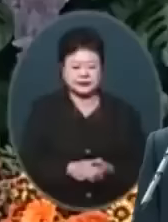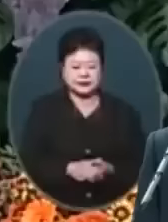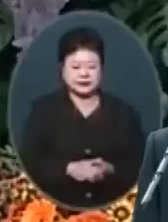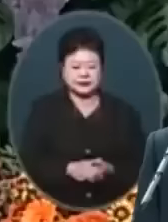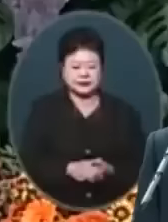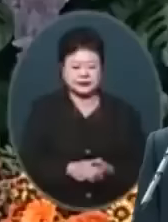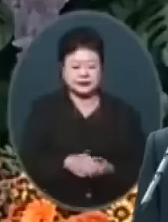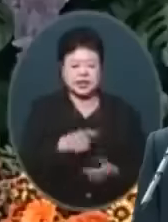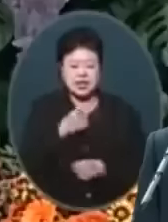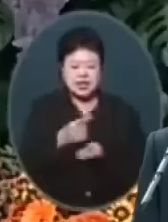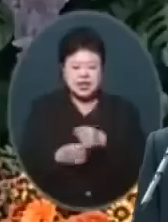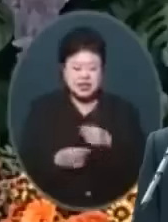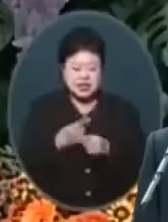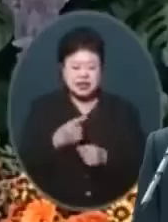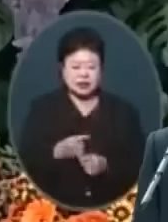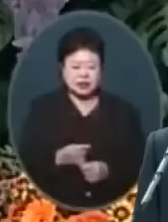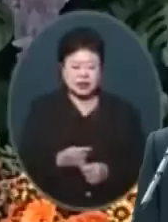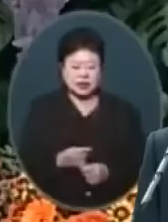지난해